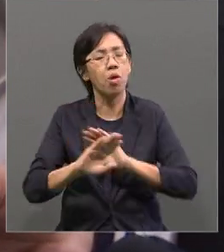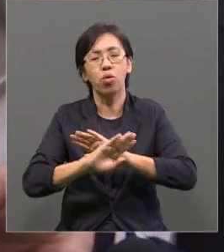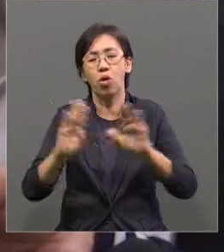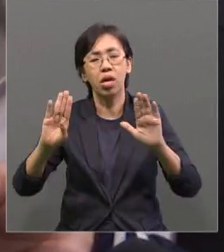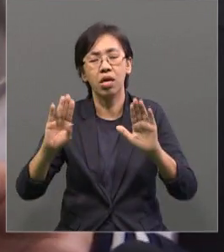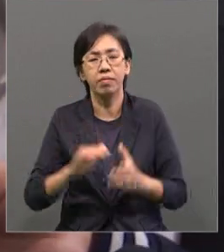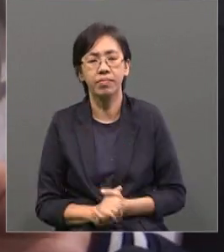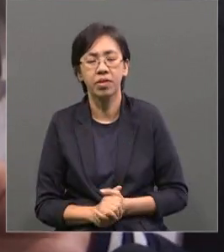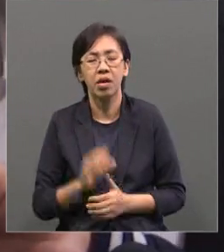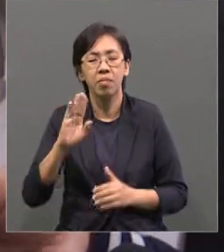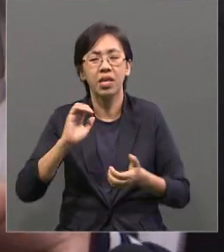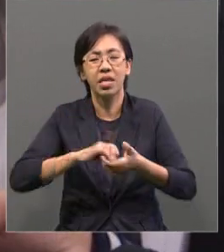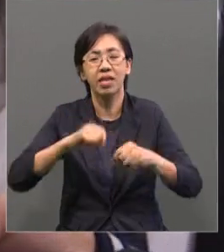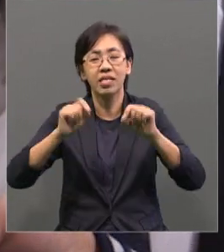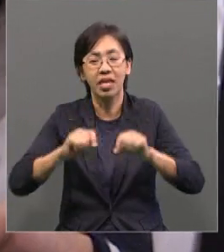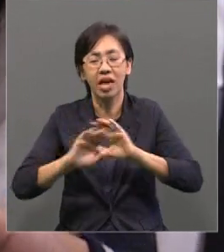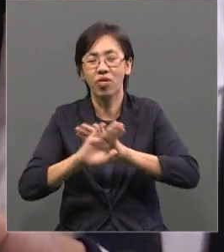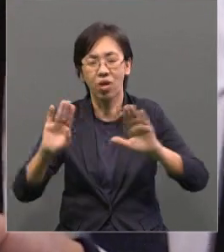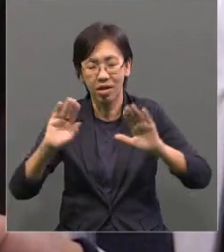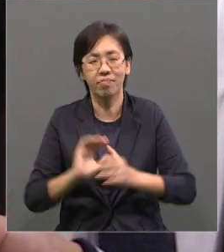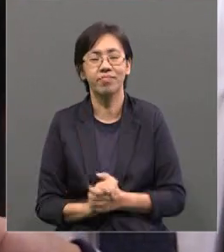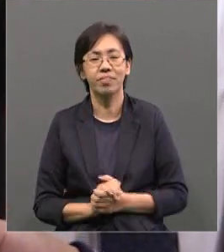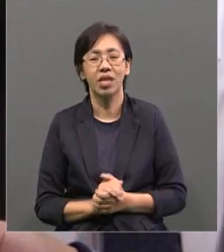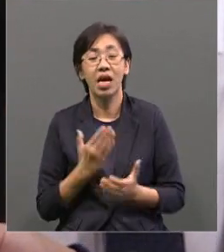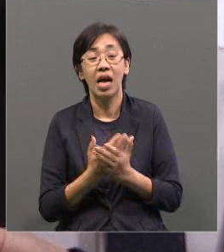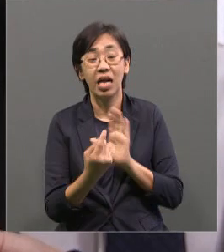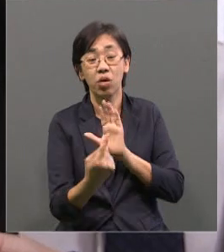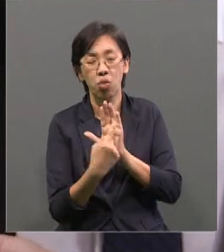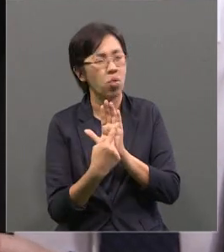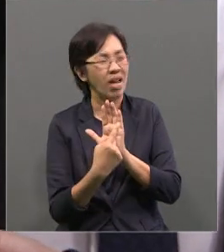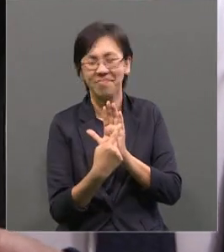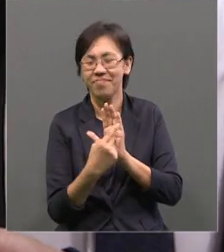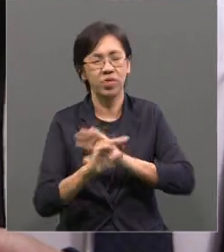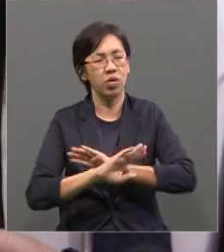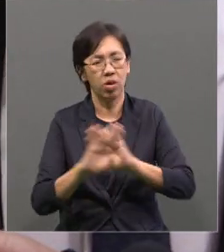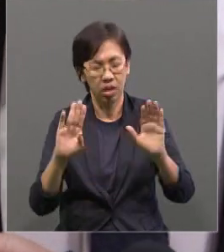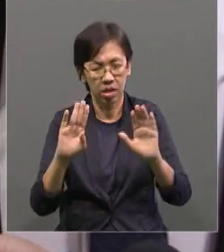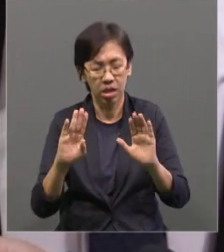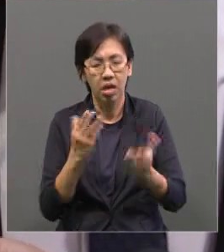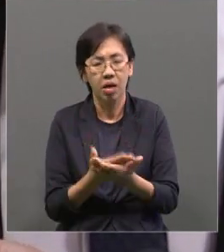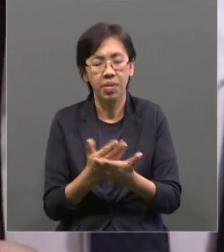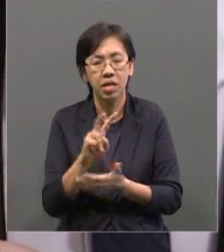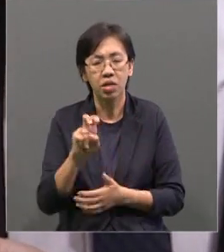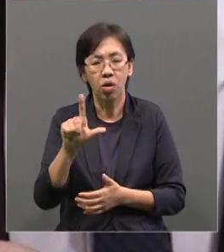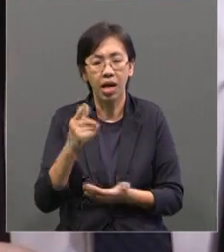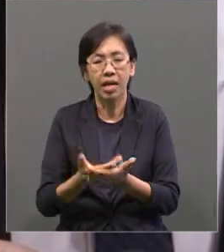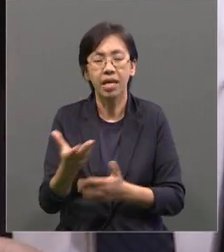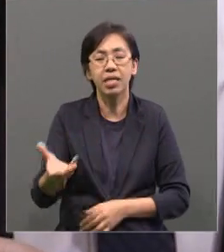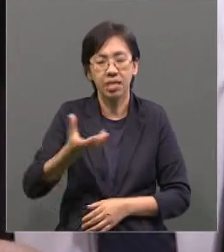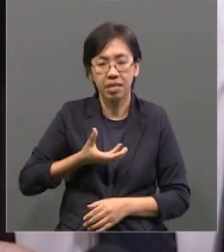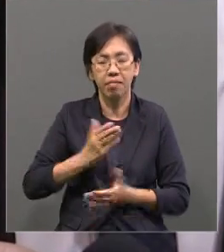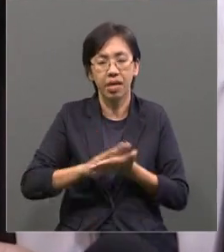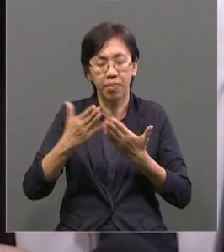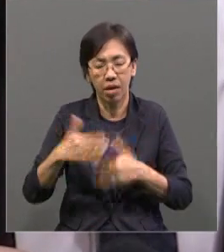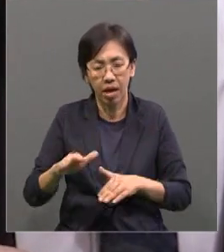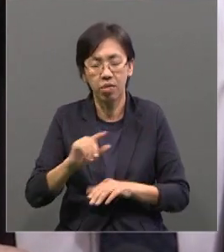ยกเลิกเป็นการขอยกเลิกสัญญาระหว่างทั้ง 2บริษัทไม่ให้กู้ยืมเงินตามเงื่อนไขแล้วก็ได้รับเงินต้น 200ล้านบาทเนี่ยคืนมาแล้ว